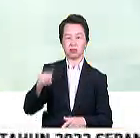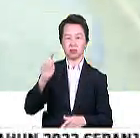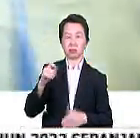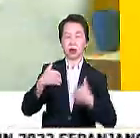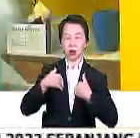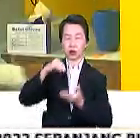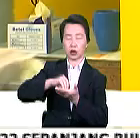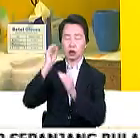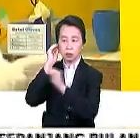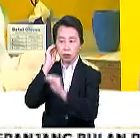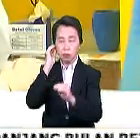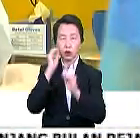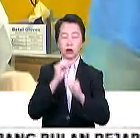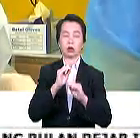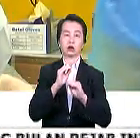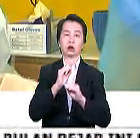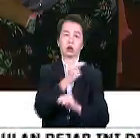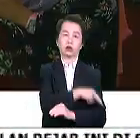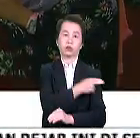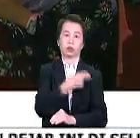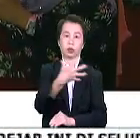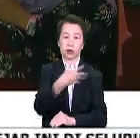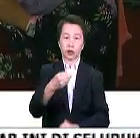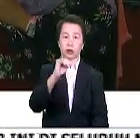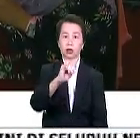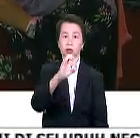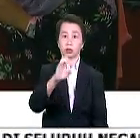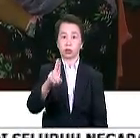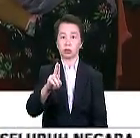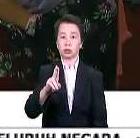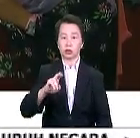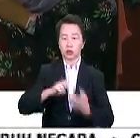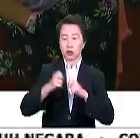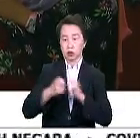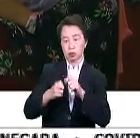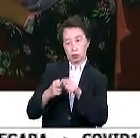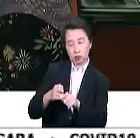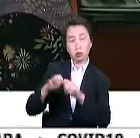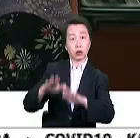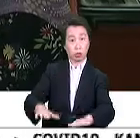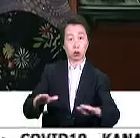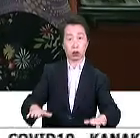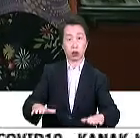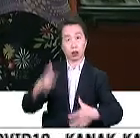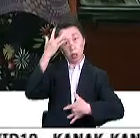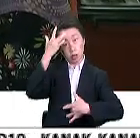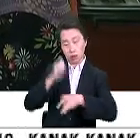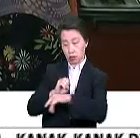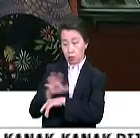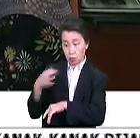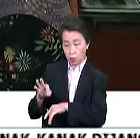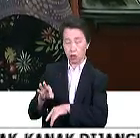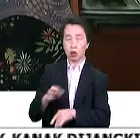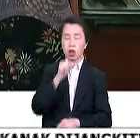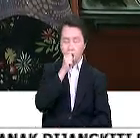hospital termasuk di unit rawatan rapi ICU. Antara gejala yang sering dialami kanak-kanak yang dijangkiti COVID-19 adalah